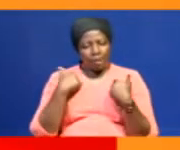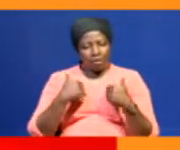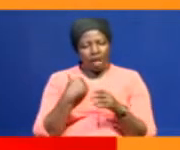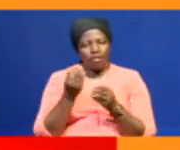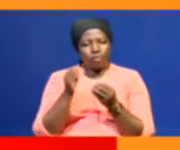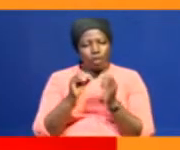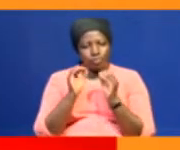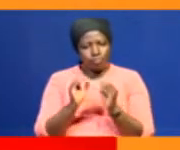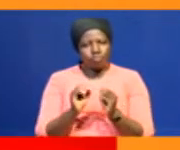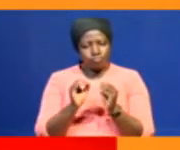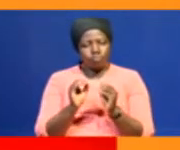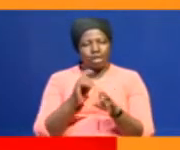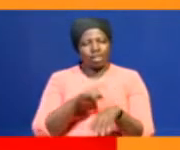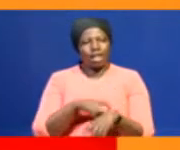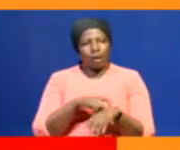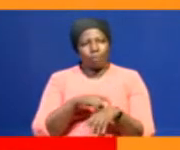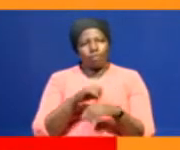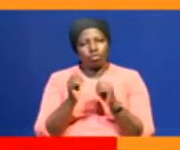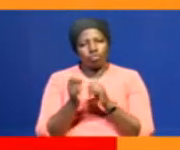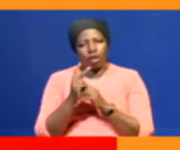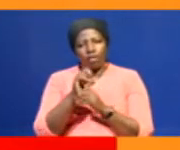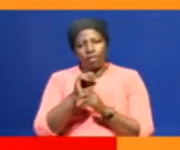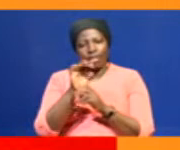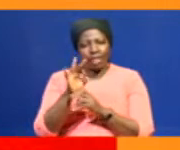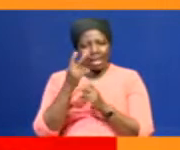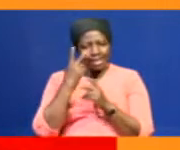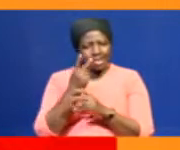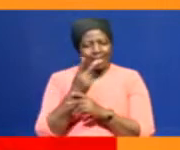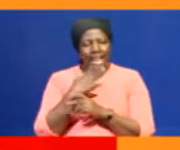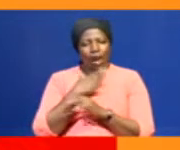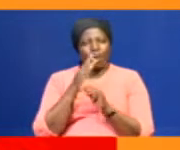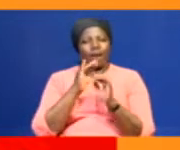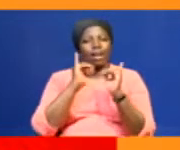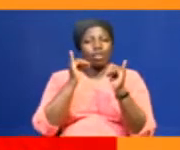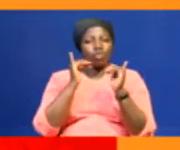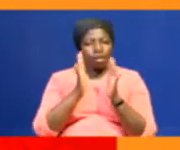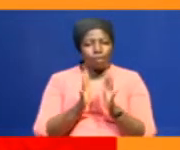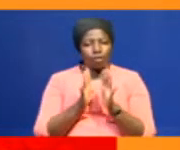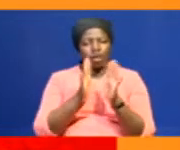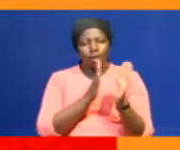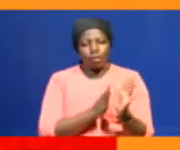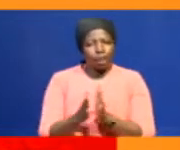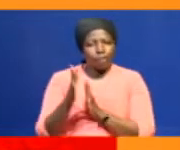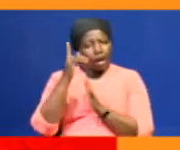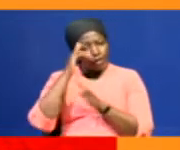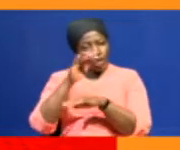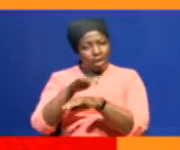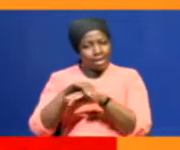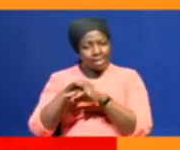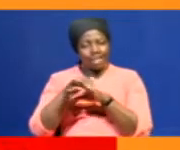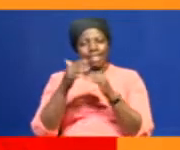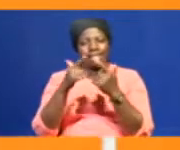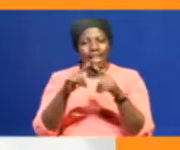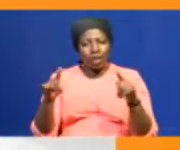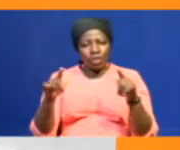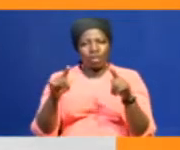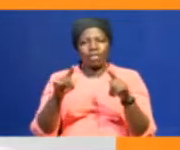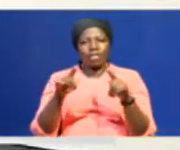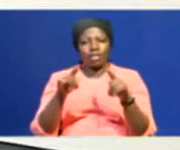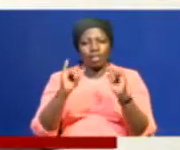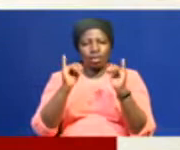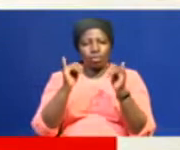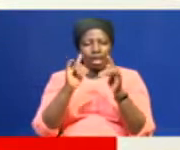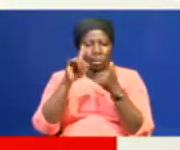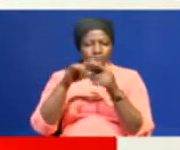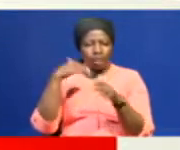6. Namwona Irene Muchuma anajiandaa kukupa taarifa zetu za saa 7 kwa lugha ya Kimombo. Hadi wakati mwingine, Mola akiridhia, masalamu.